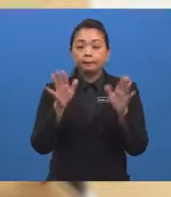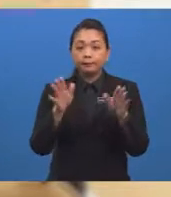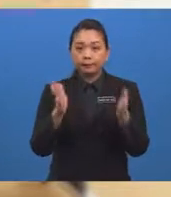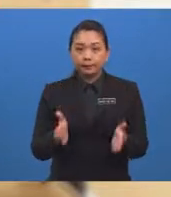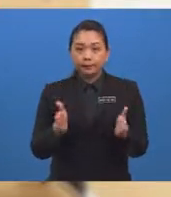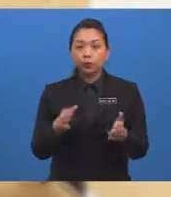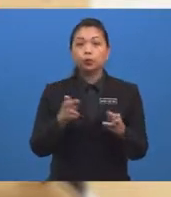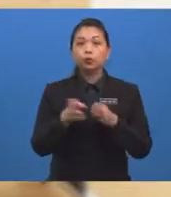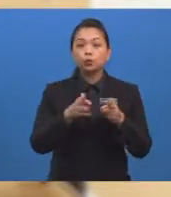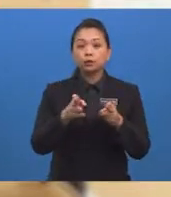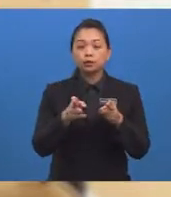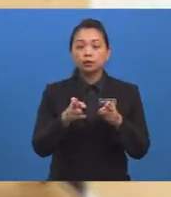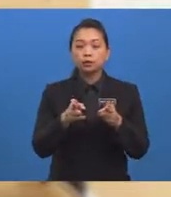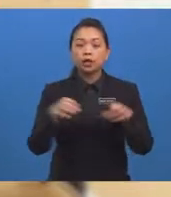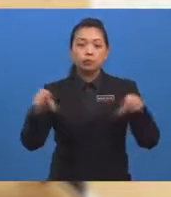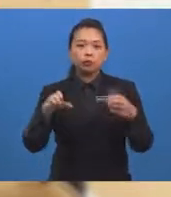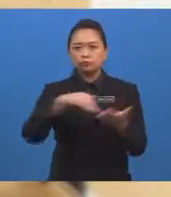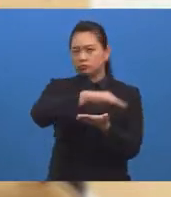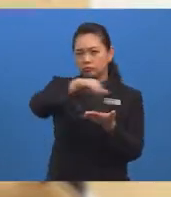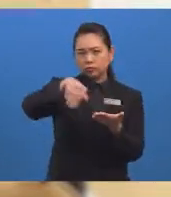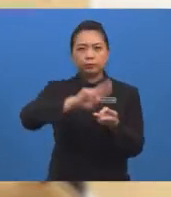dan menangani segala perubahan.